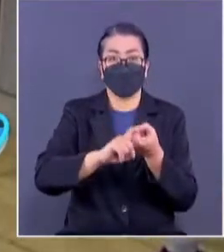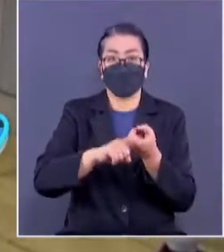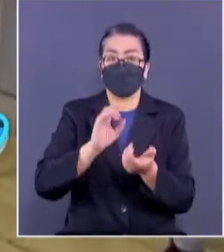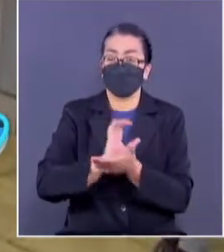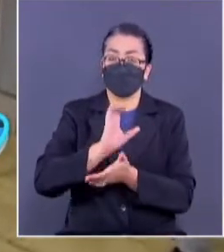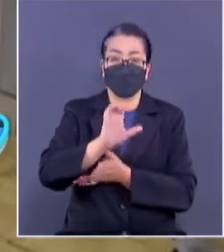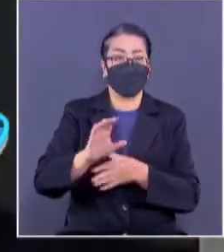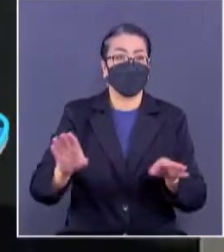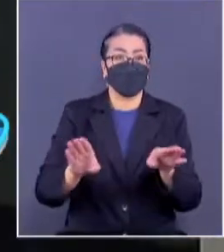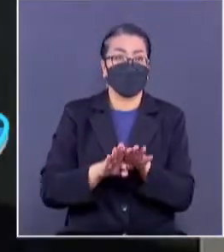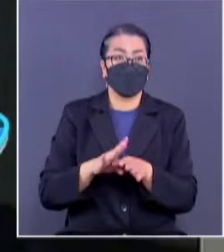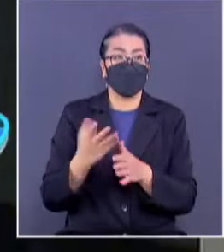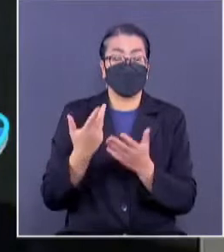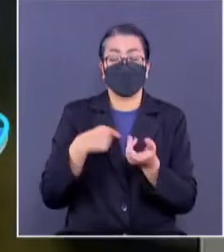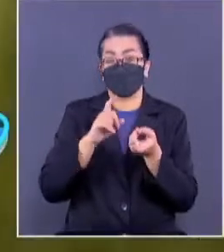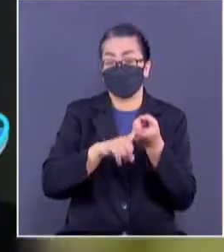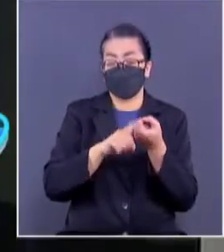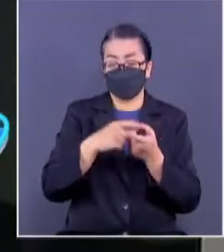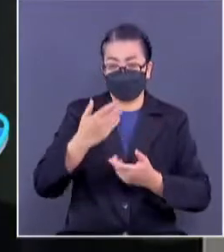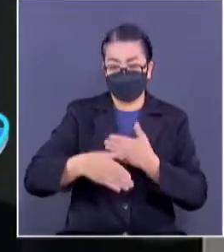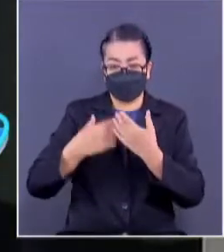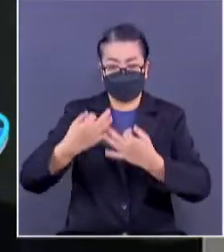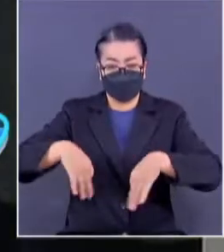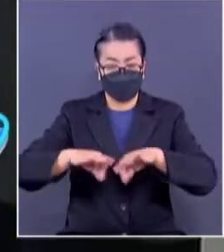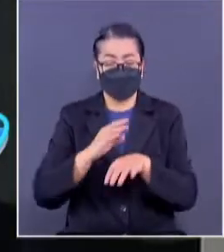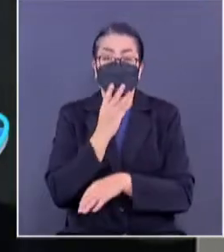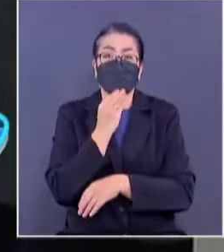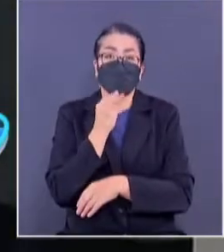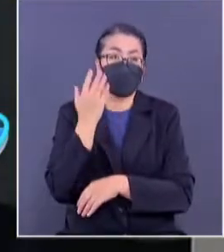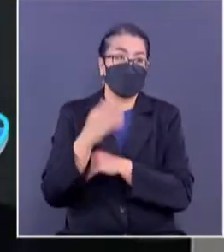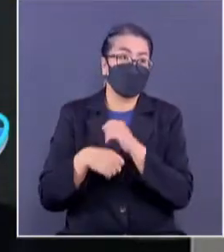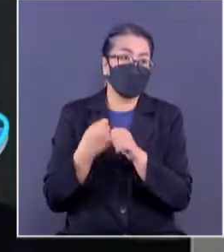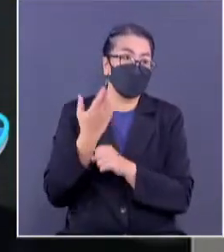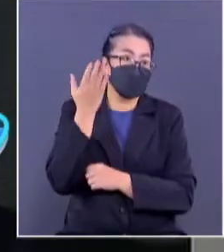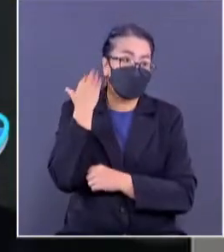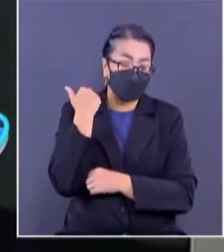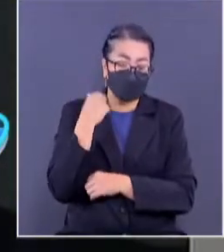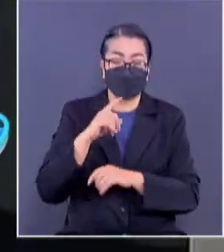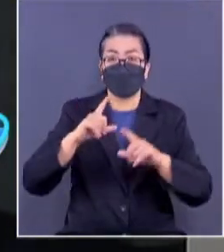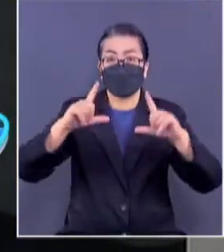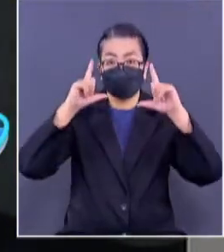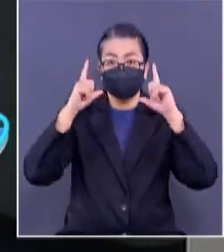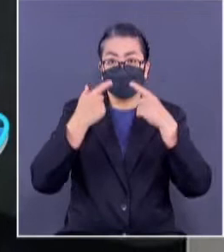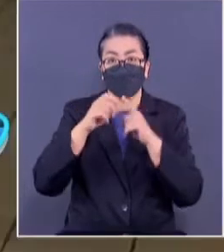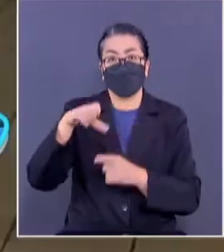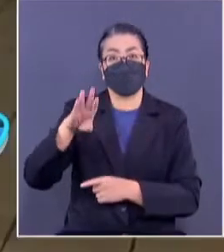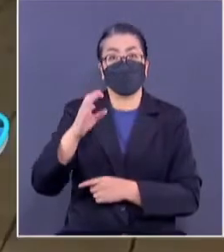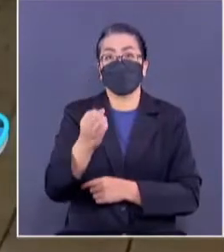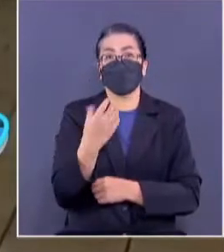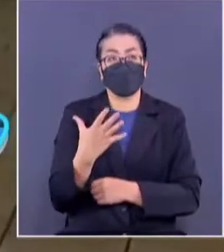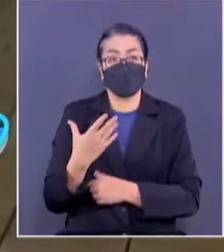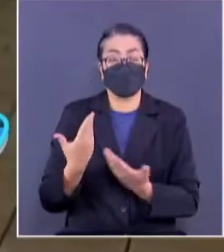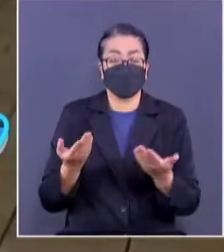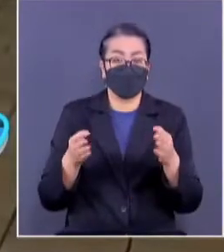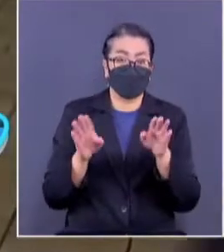แม้ว่าเสียนั้นจะเป็นตลาดสำคัญของ KFCประสบความสำเร็จอย่างมากเมื่อปีที่แล้วก็ตามครับแต่ว่าบริษัทนั้นไม่ได้บอกครับว่า